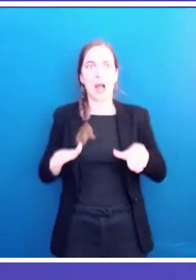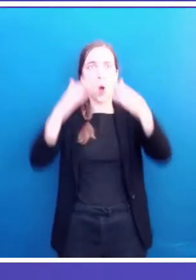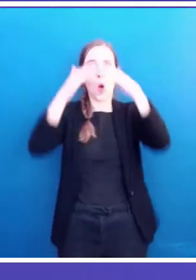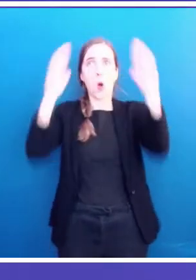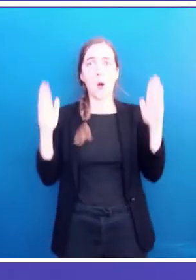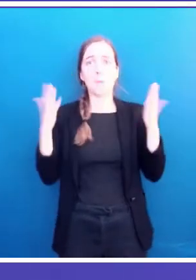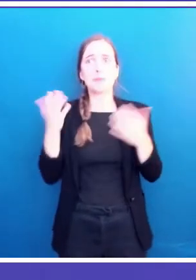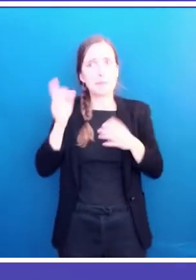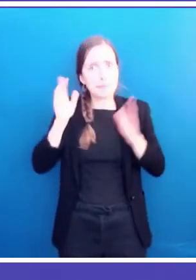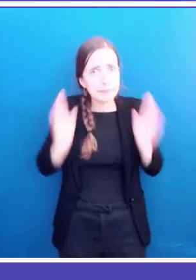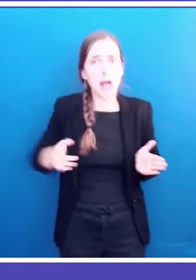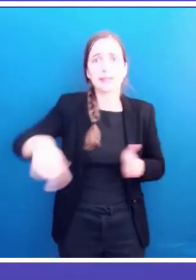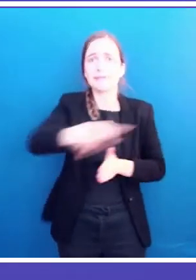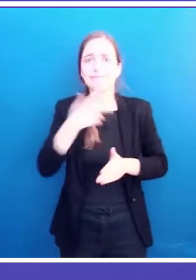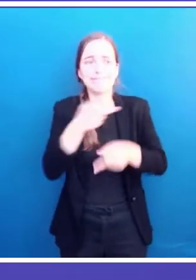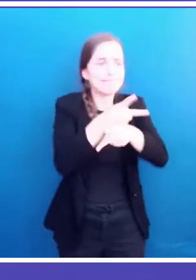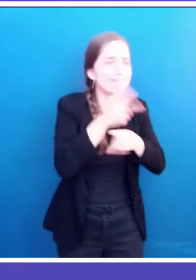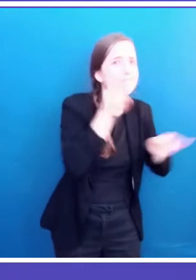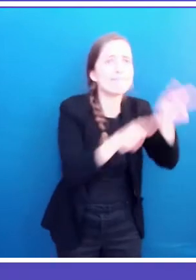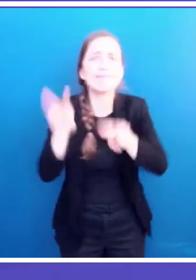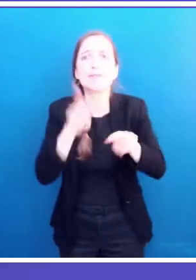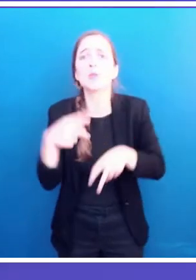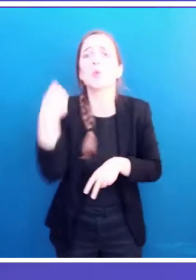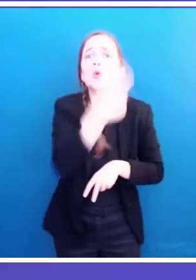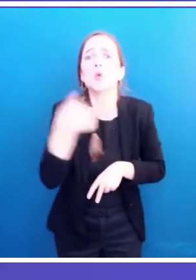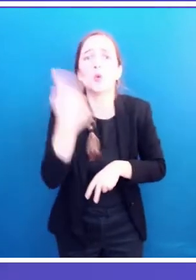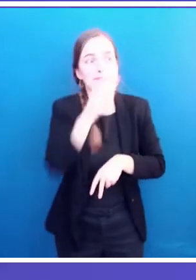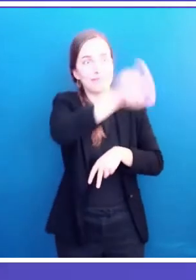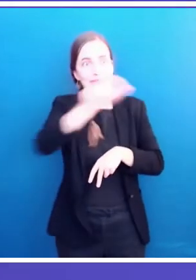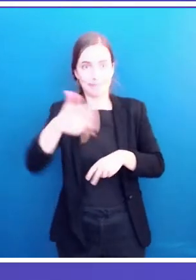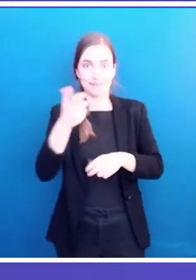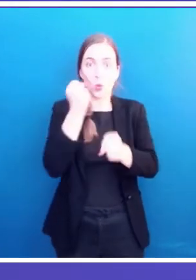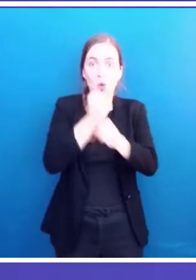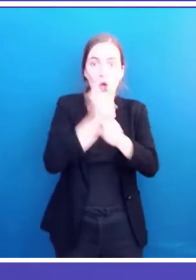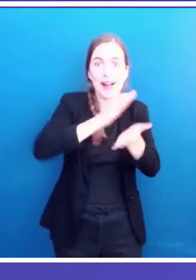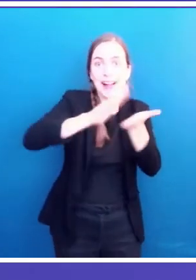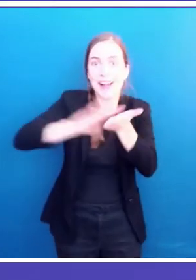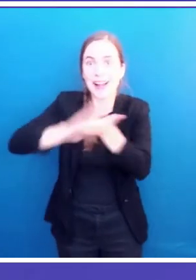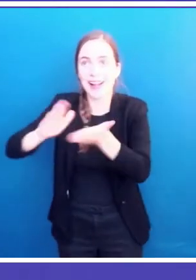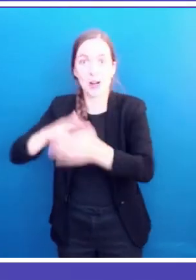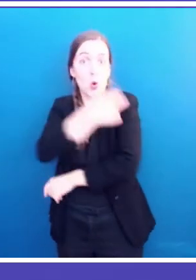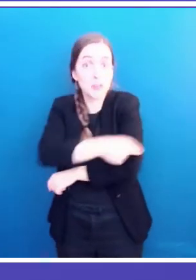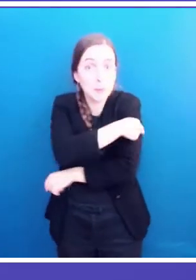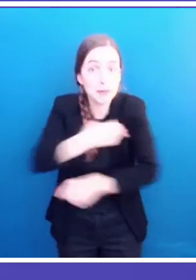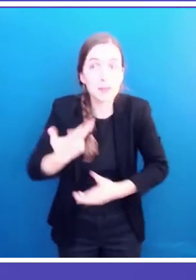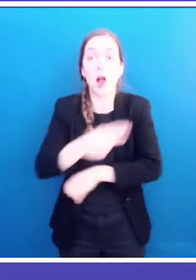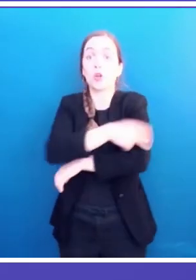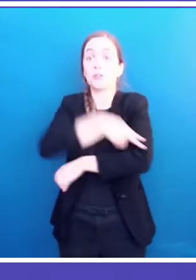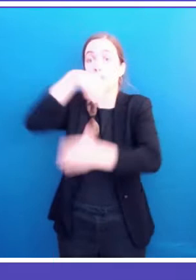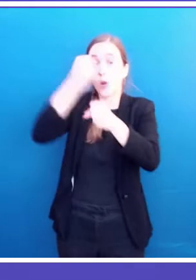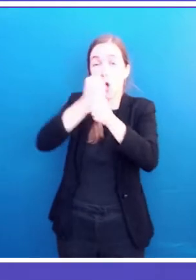أهمية العمل في فترة الإقفال، مثلا الرعاية، التنظيف، الذهاب إلى